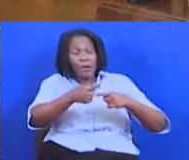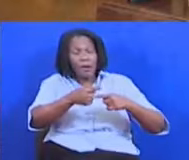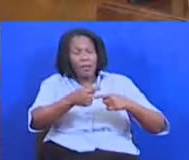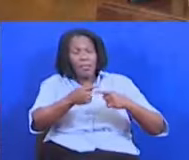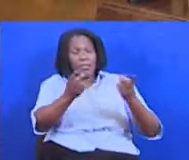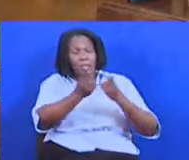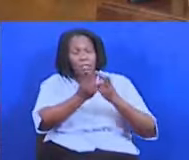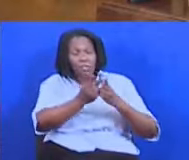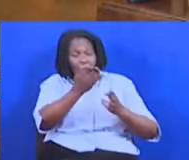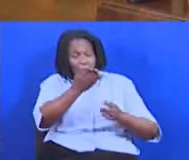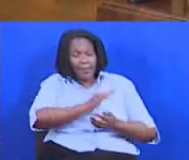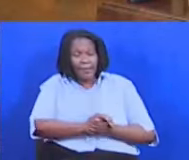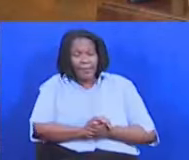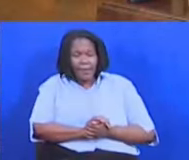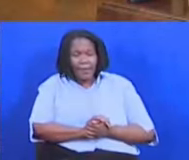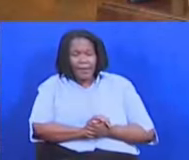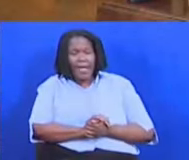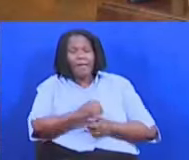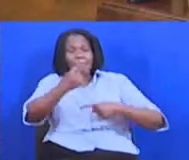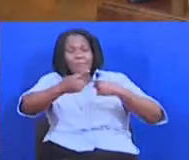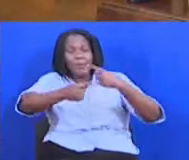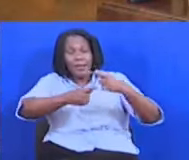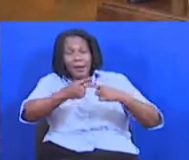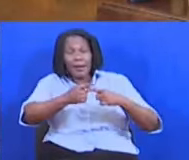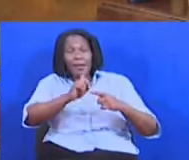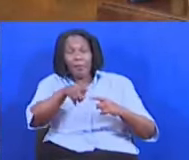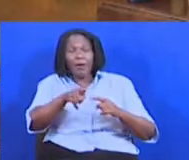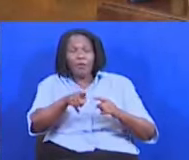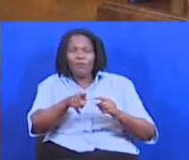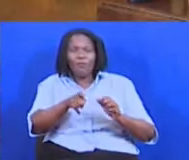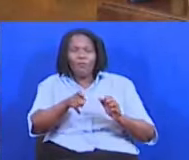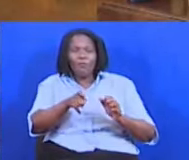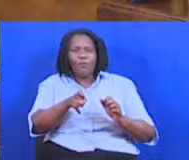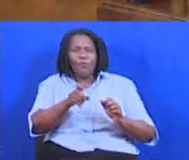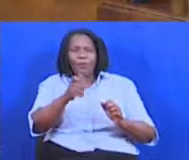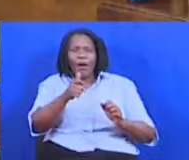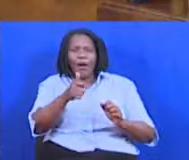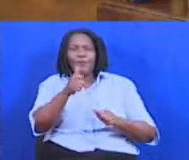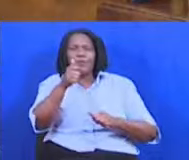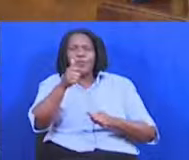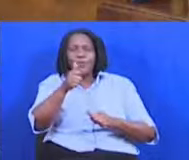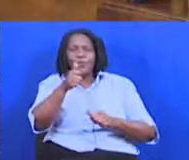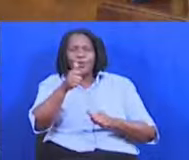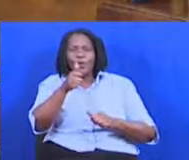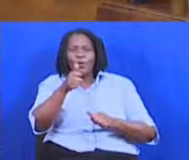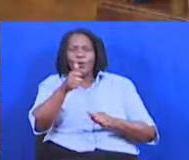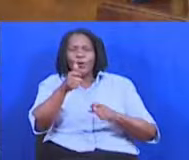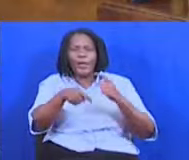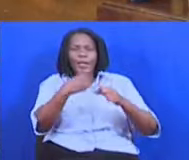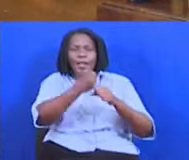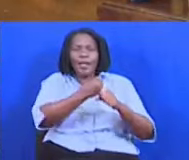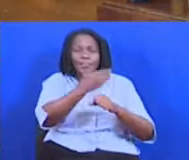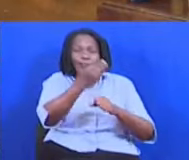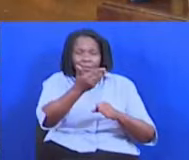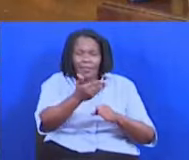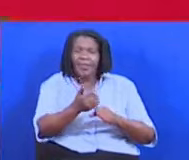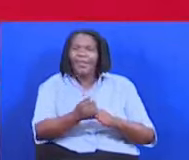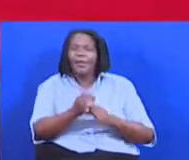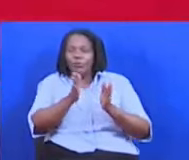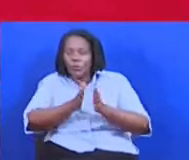miradi ambayo tayari wananchi wanafanyia shughuli zao za kiuchumi maeneo hayo, utaratibu utazingatiwa kwa